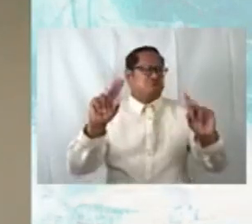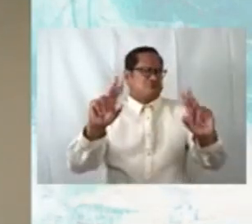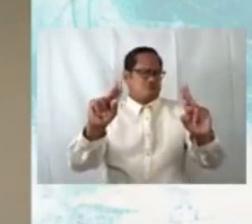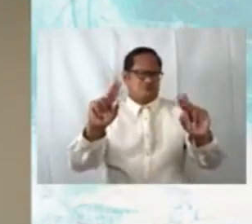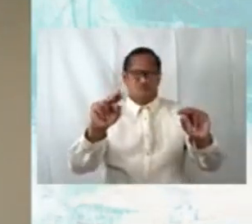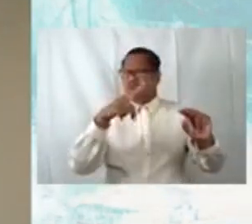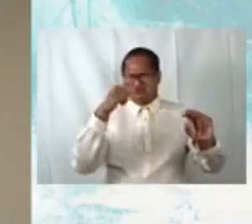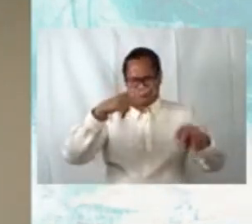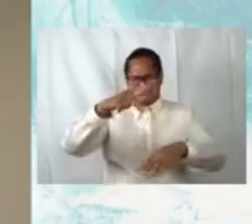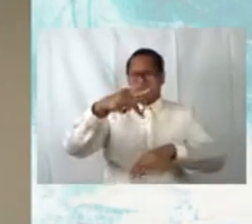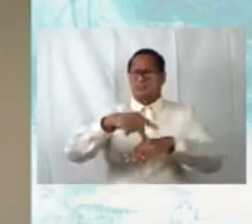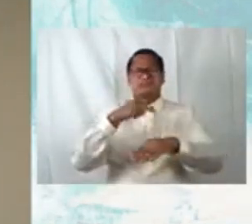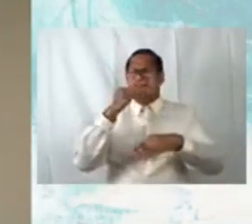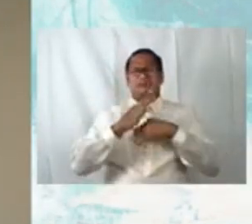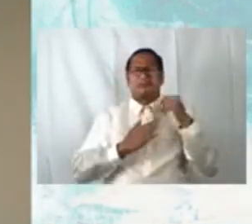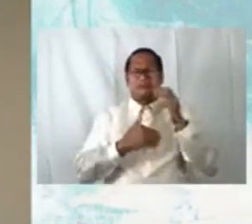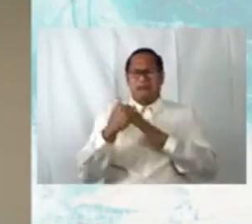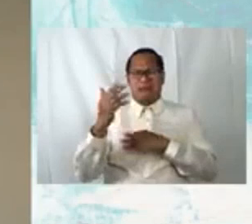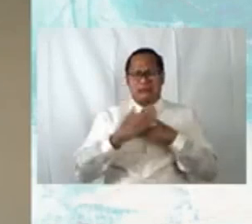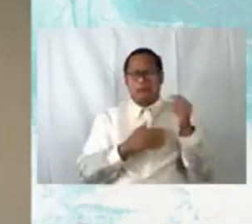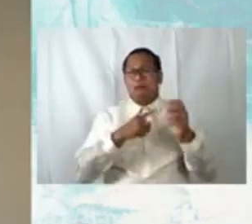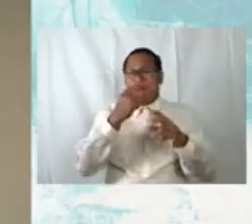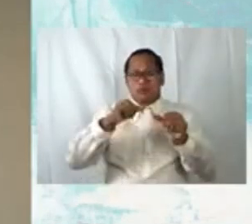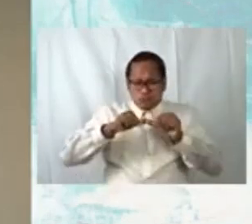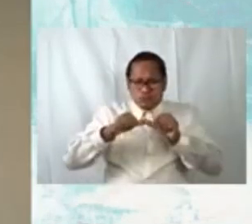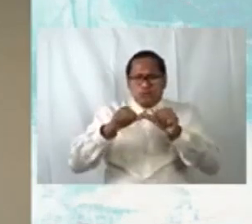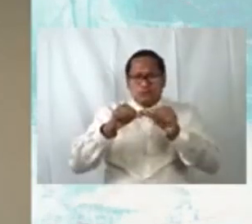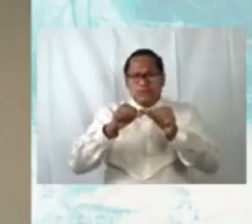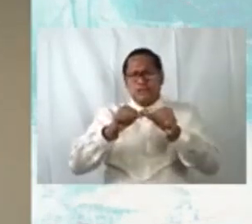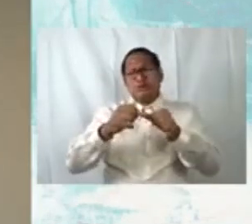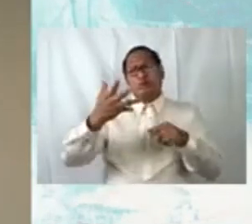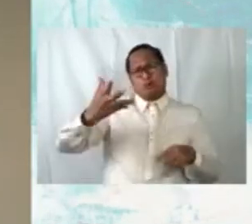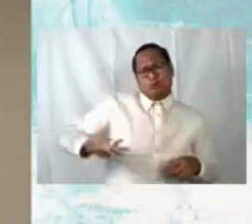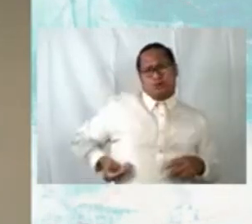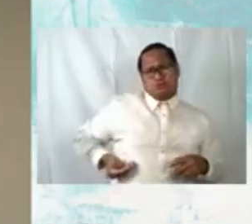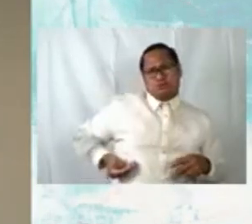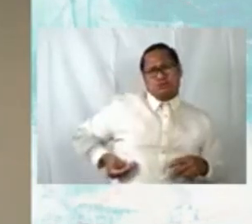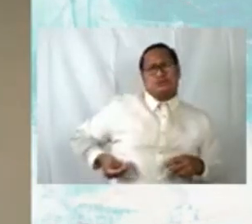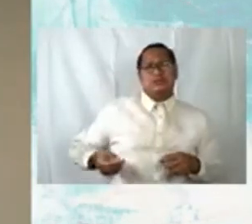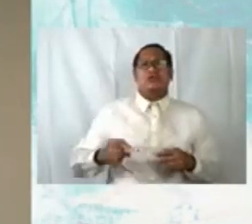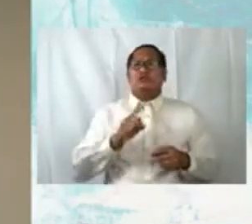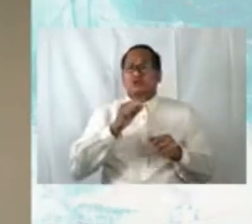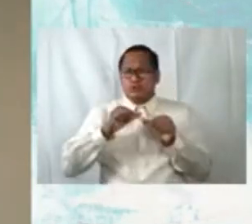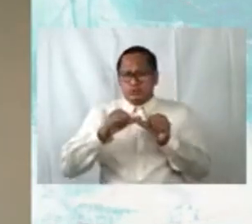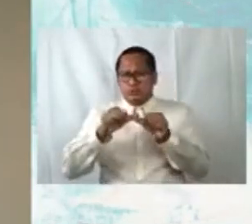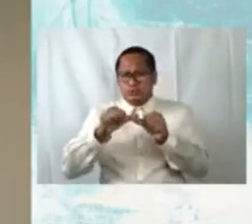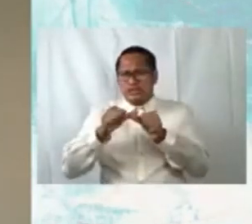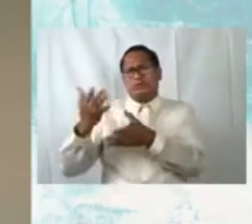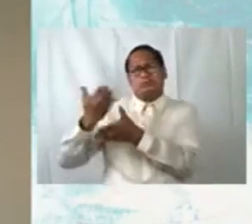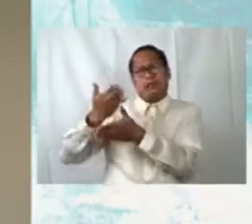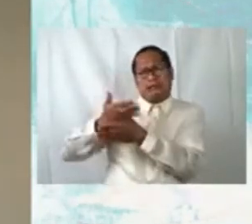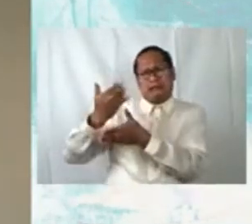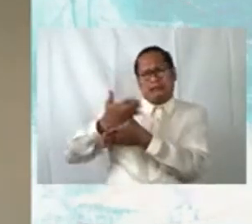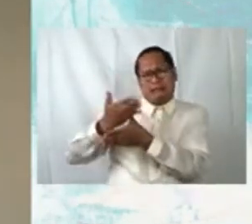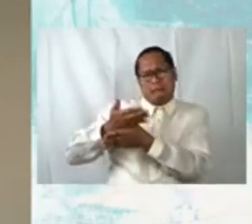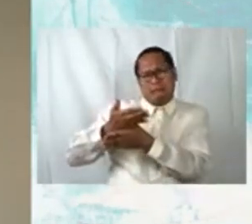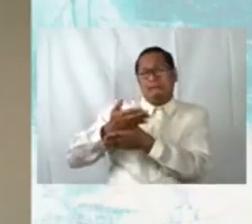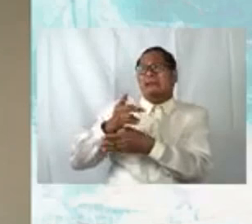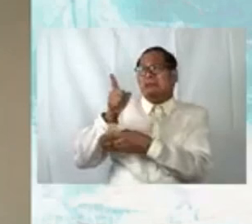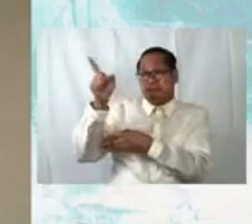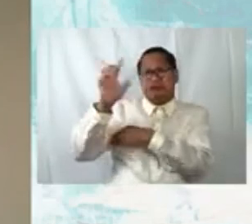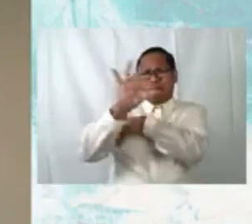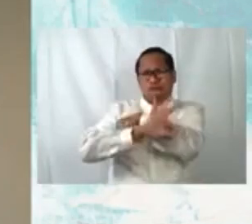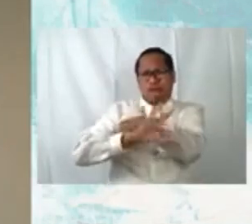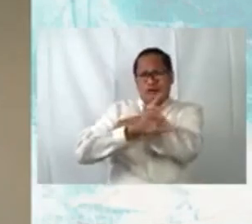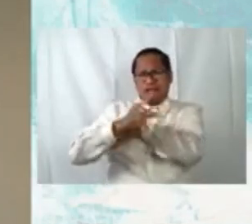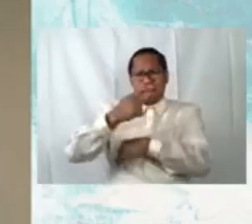Pilipino. Dahil patuloy ang korupsyon. Dahil patuloy ang pakikialam ng dayuhan sa